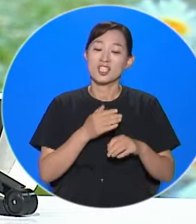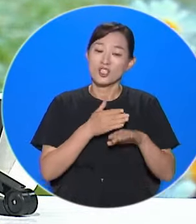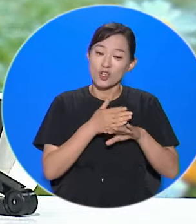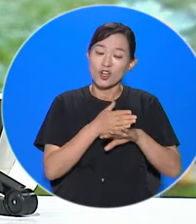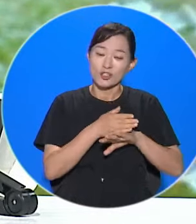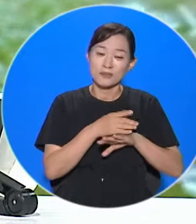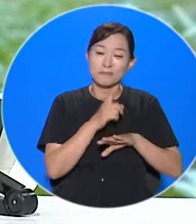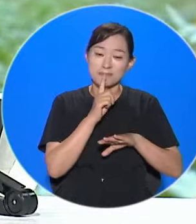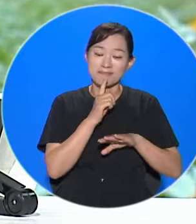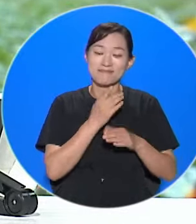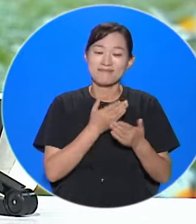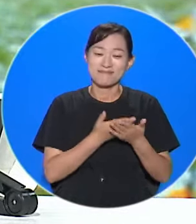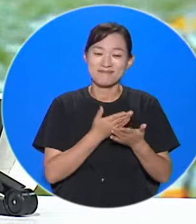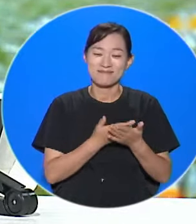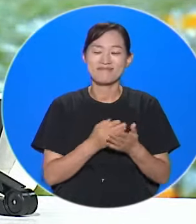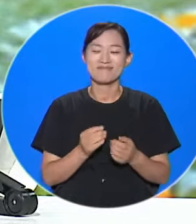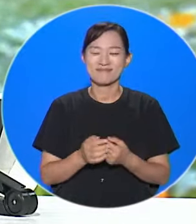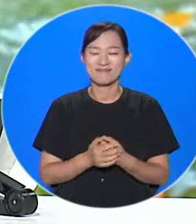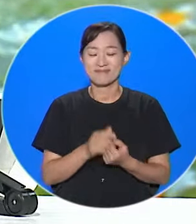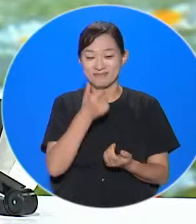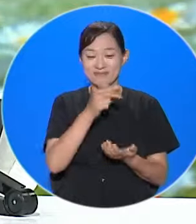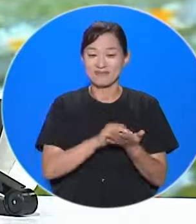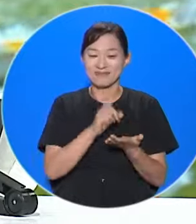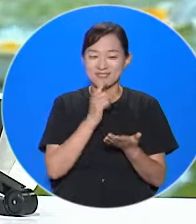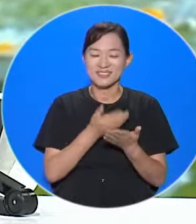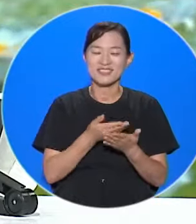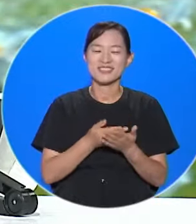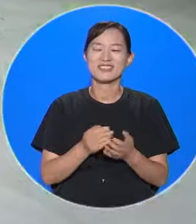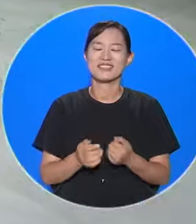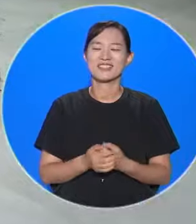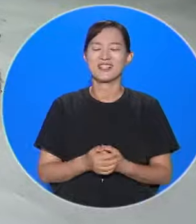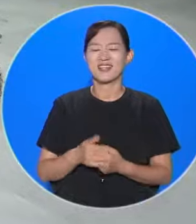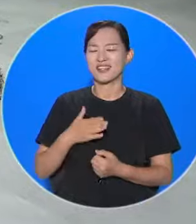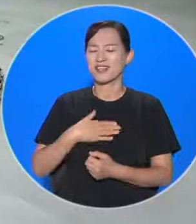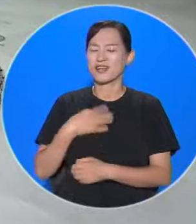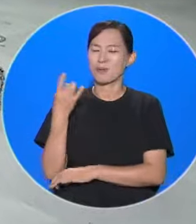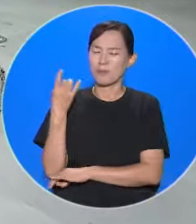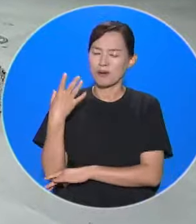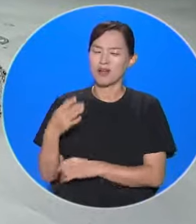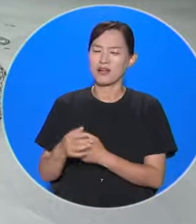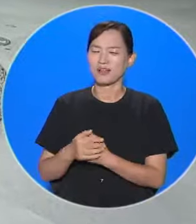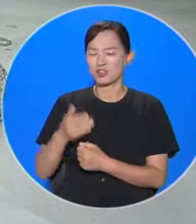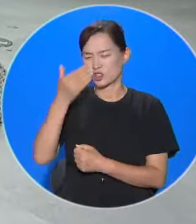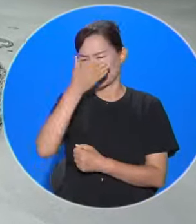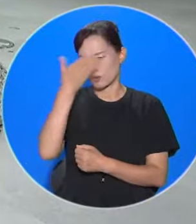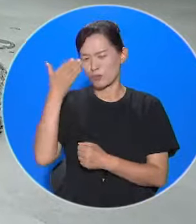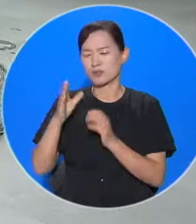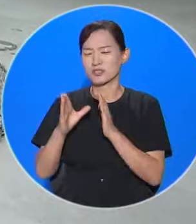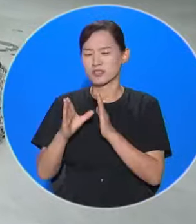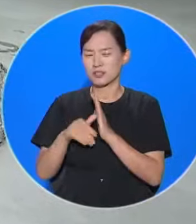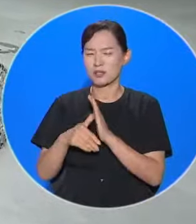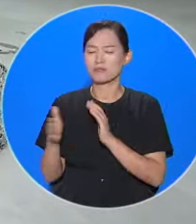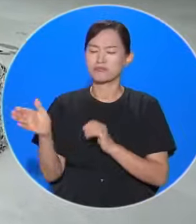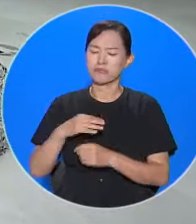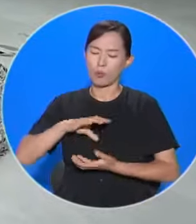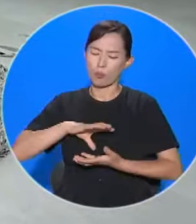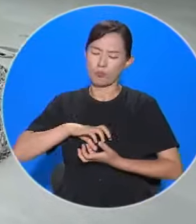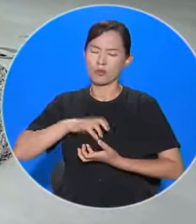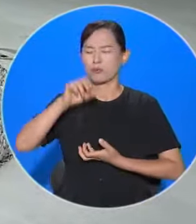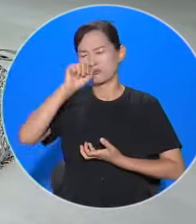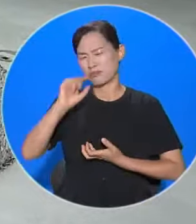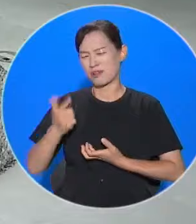한번 권사님 이야기해 보세요. 기도 제목. 제가 원래 좀 젊었어부터 이제 위가 안 좋아요.